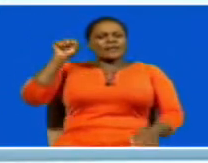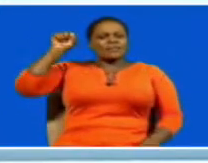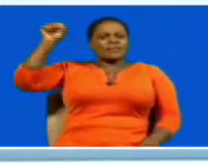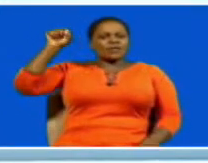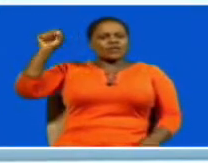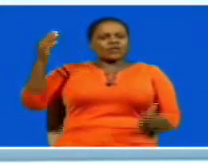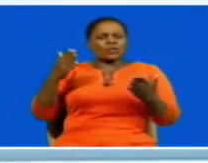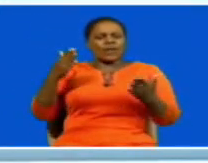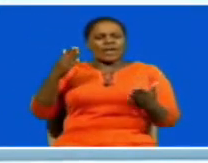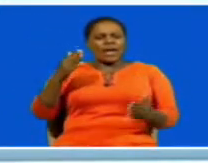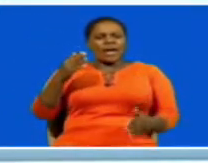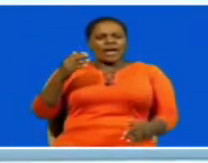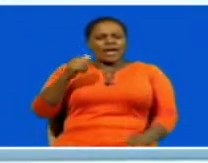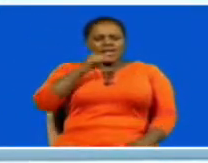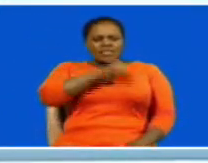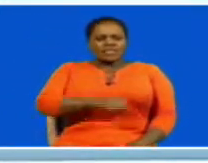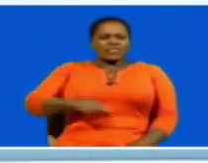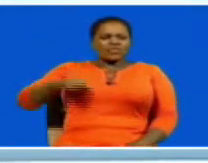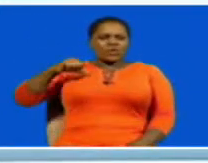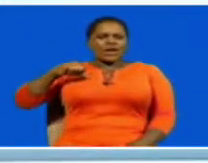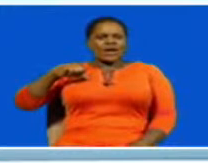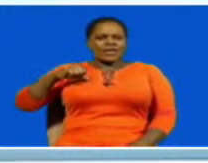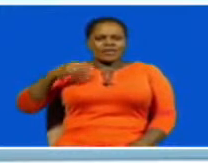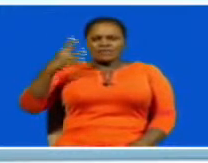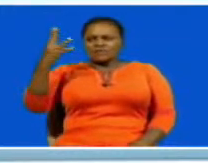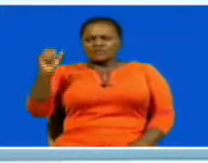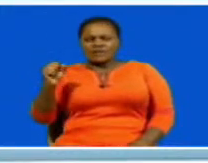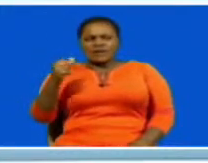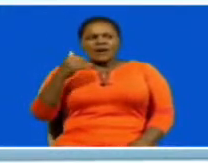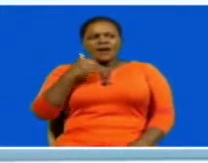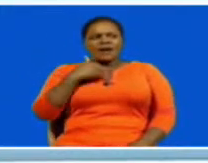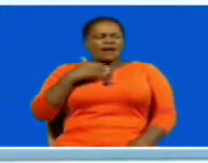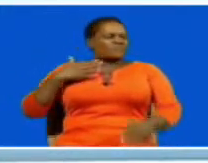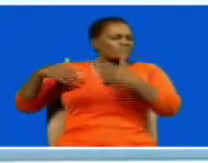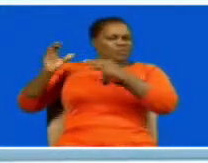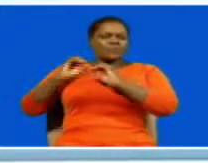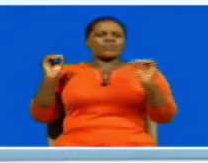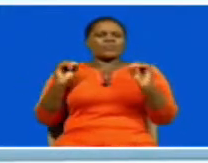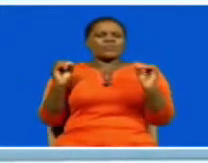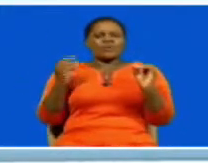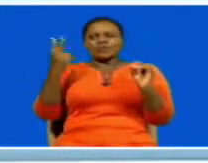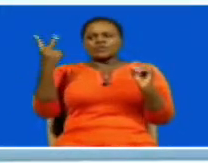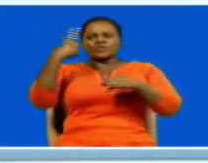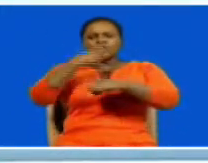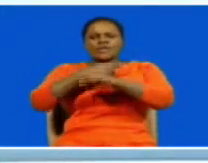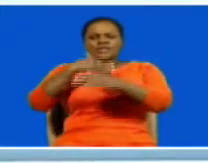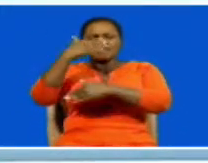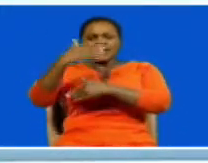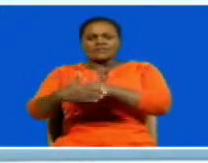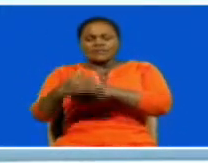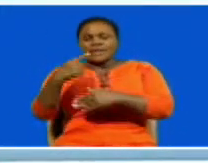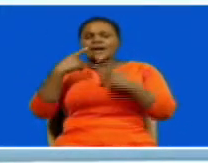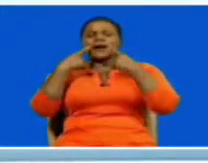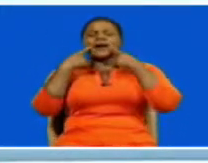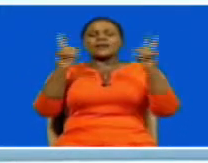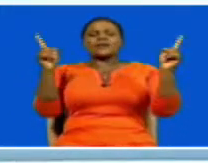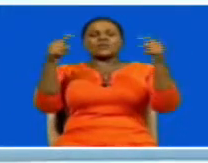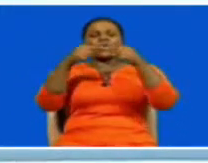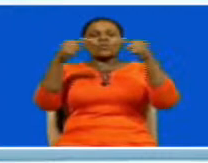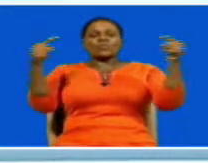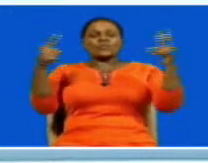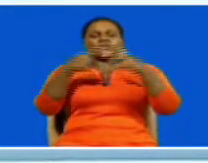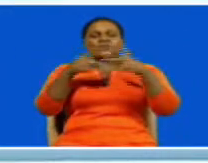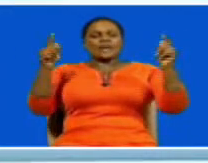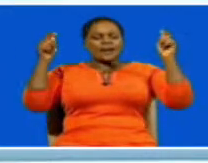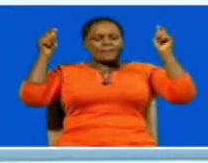katika mtaa wa Githurai Nairobi amesema kuwa sasa hakuna kurudi nyuma, siku mbili baada ya kusema kuwa upinzani